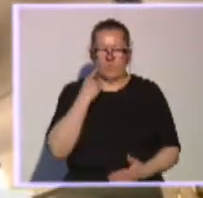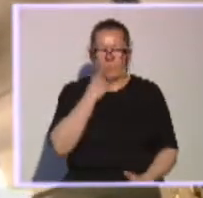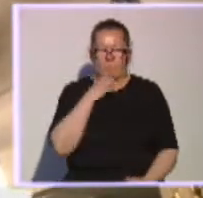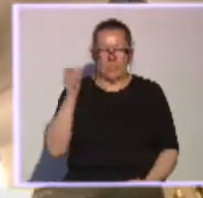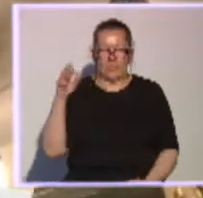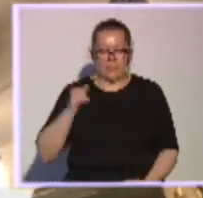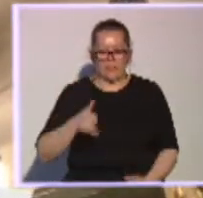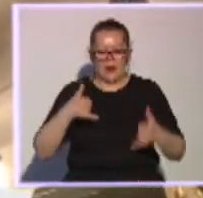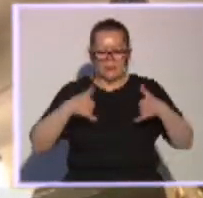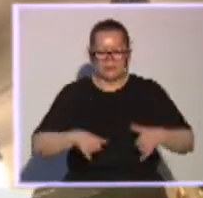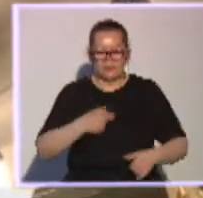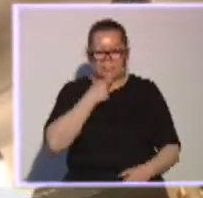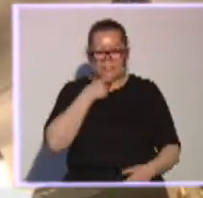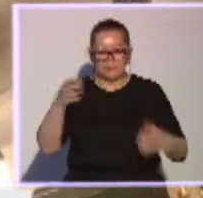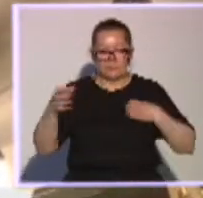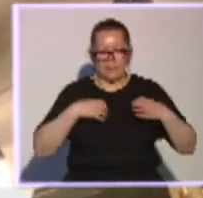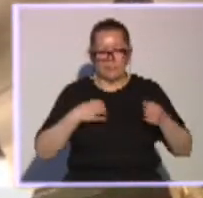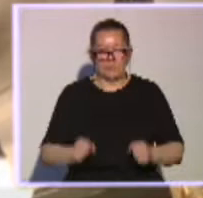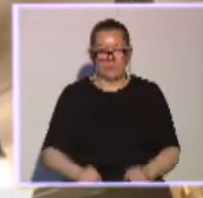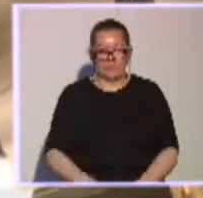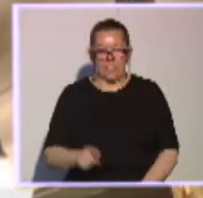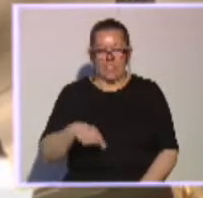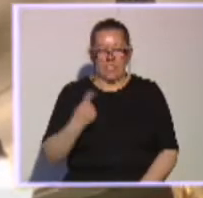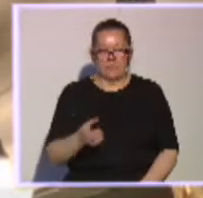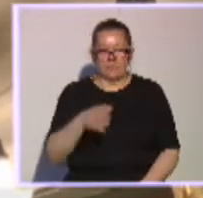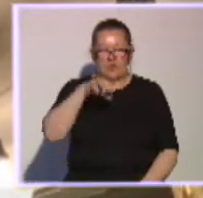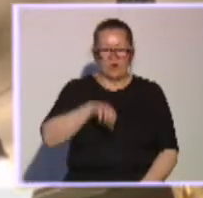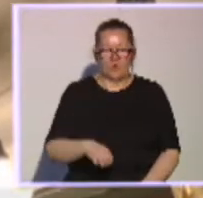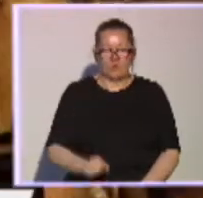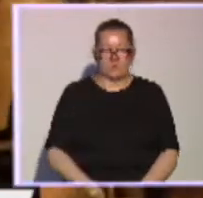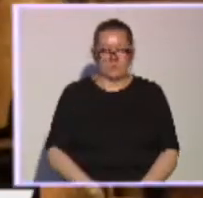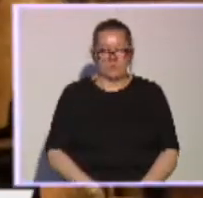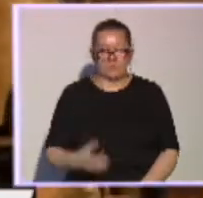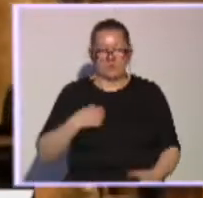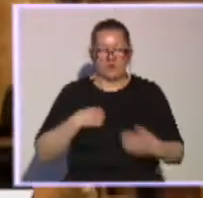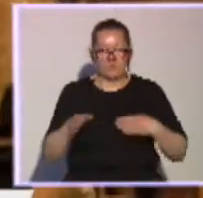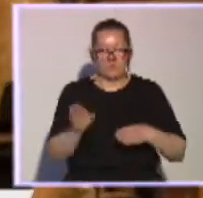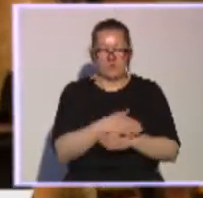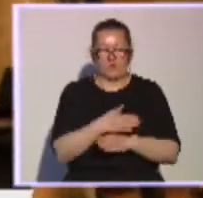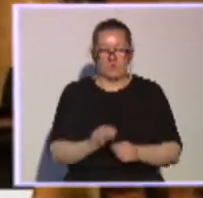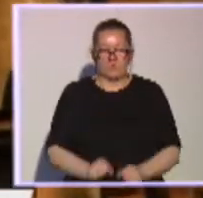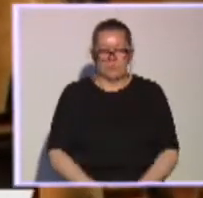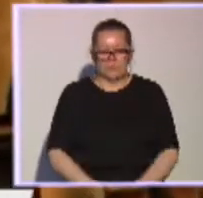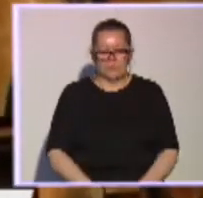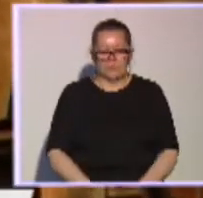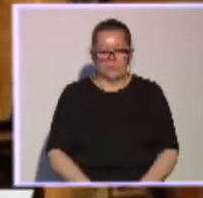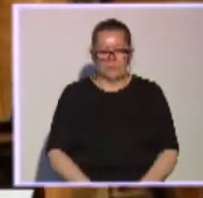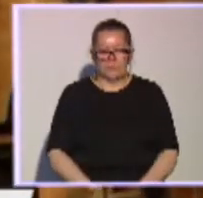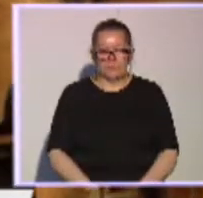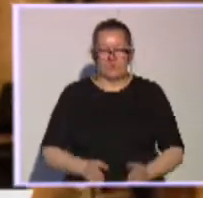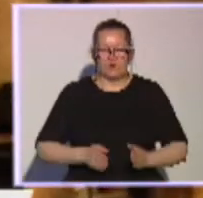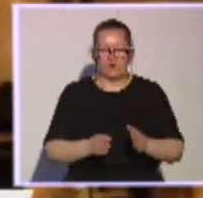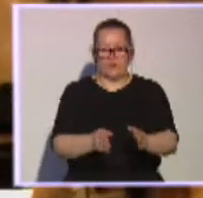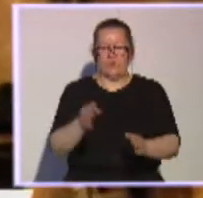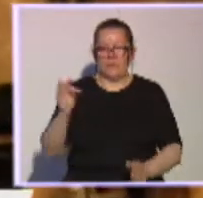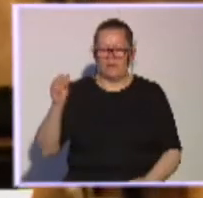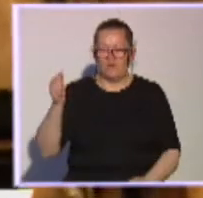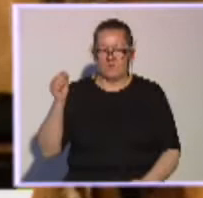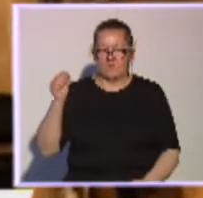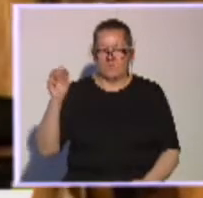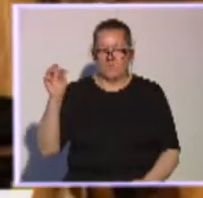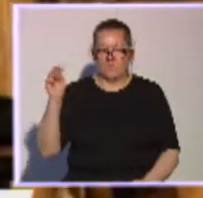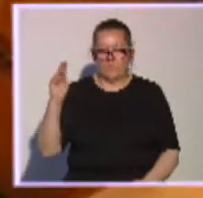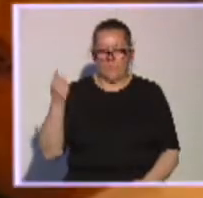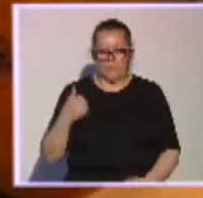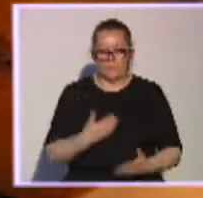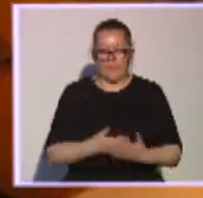la ediția din acest an, spectacolele vor avea loc în altă locație decât cea a Teatrului Național. Astfel, drumul lui Făt Frumos al Teatrului Național Ile Caragiale,